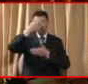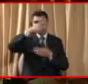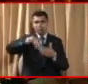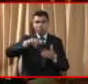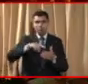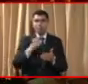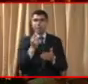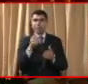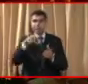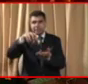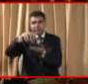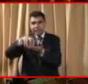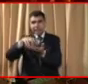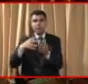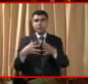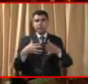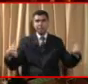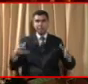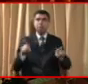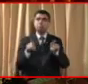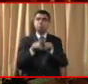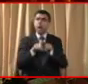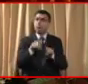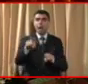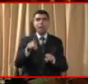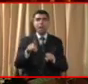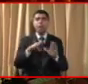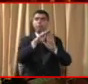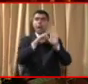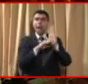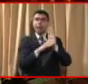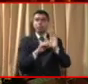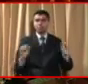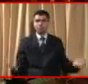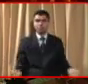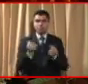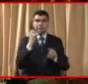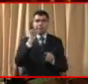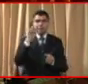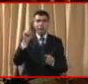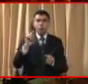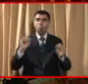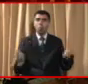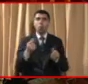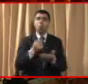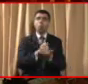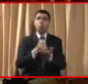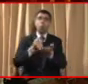المتوسطة وكلها استفدت من هذه البرامج. كاين اللي بان فيها أكثر من الأخرى، وهذا